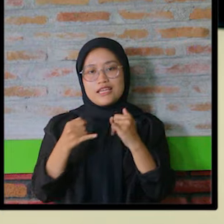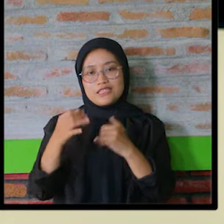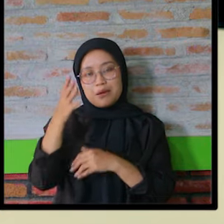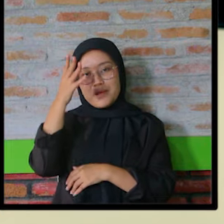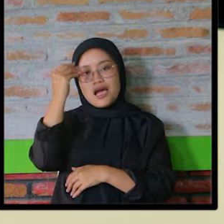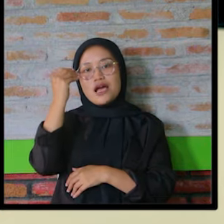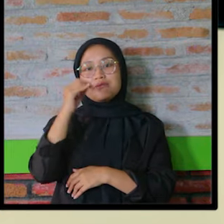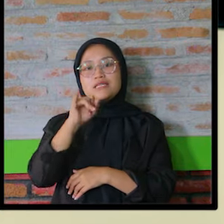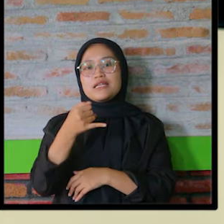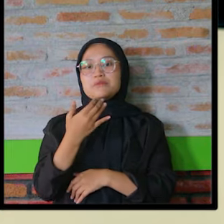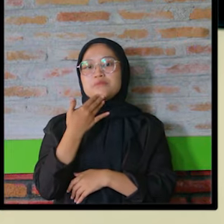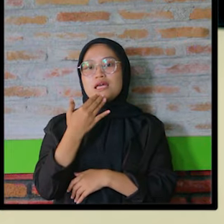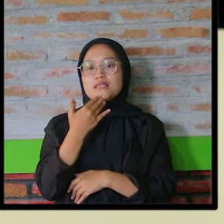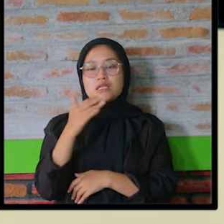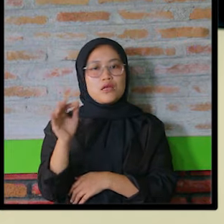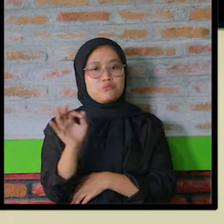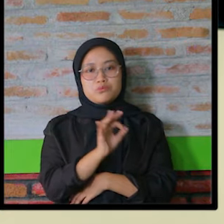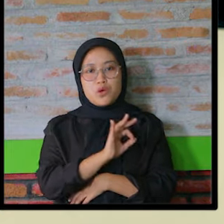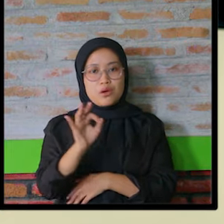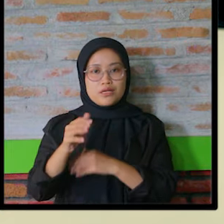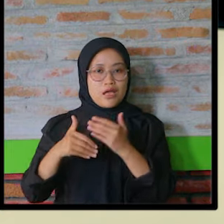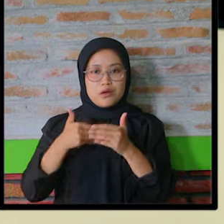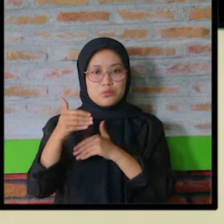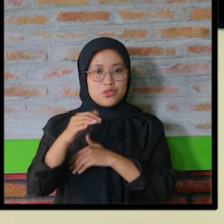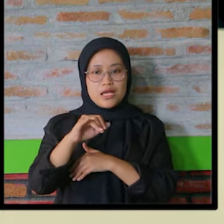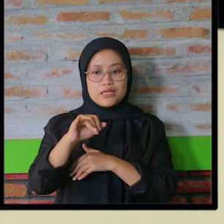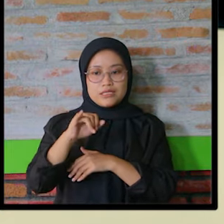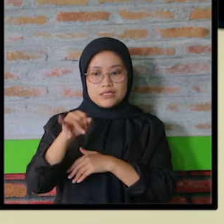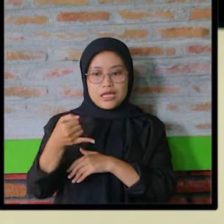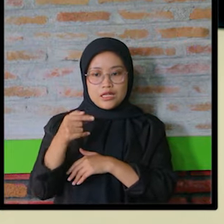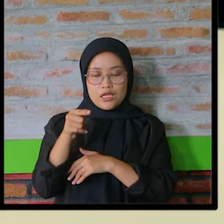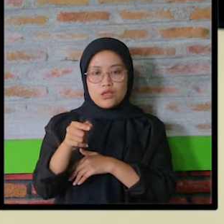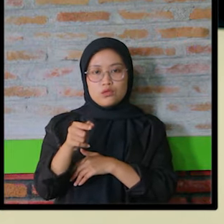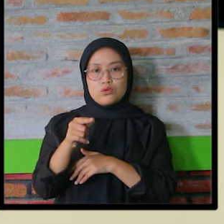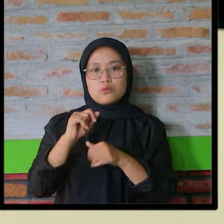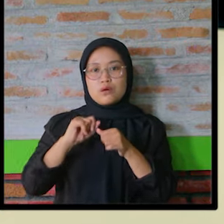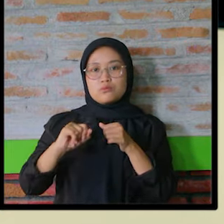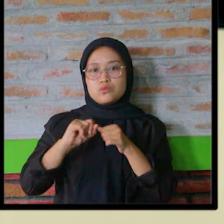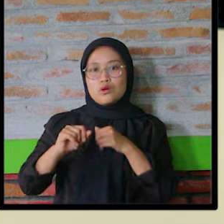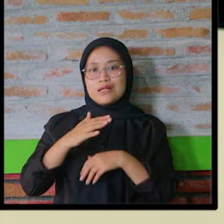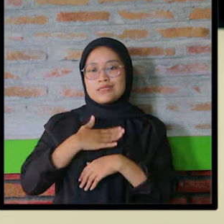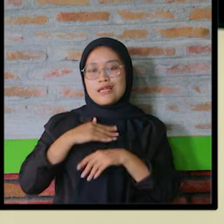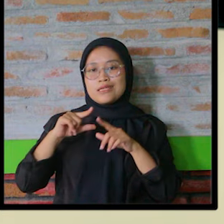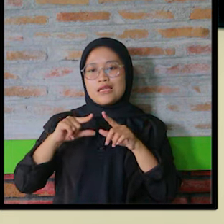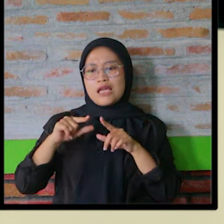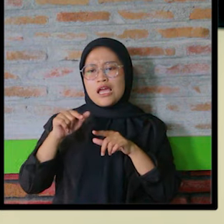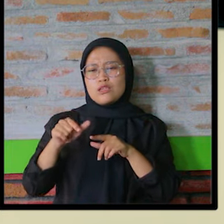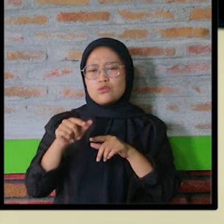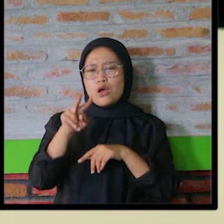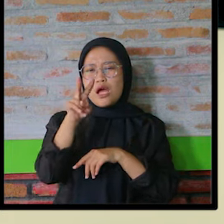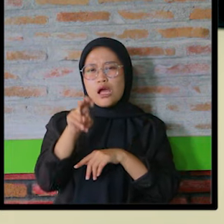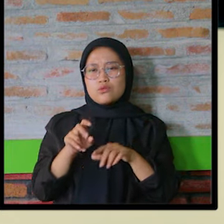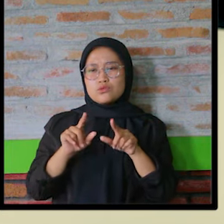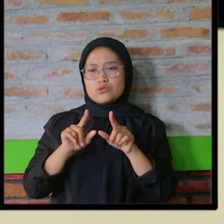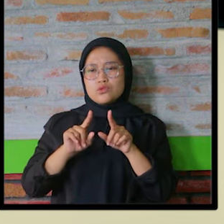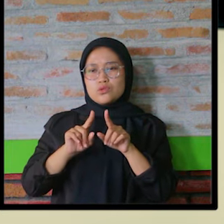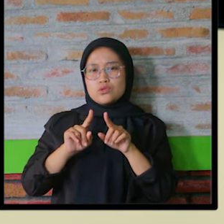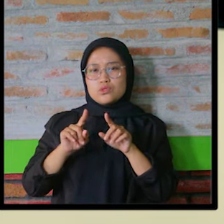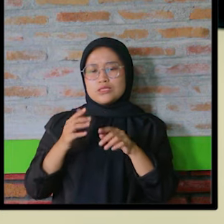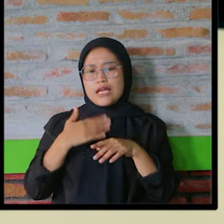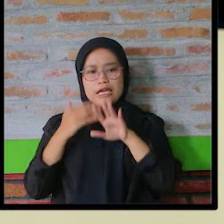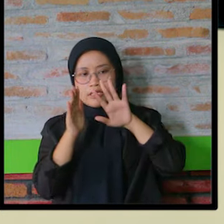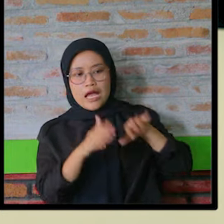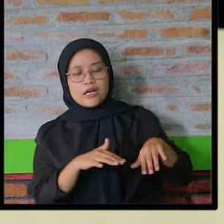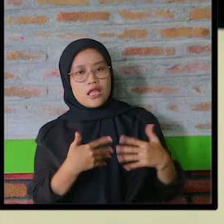itu ya biasa saja tidak yang kemudian menjadikan itu sebagai aib atau yang harus dijauhi gitu Enggak